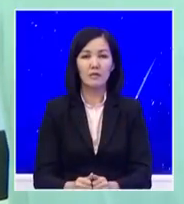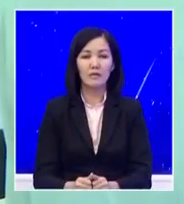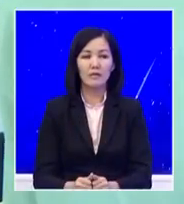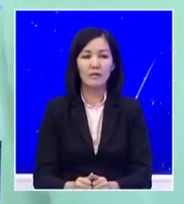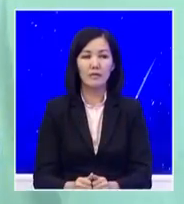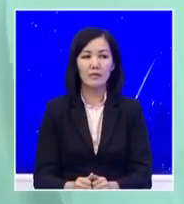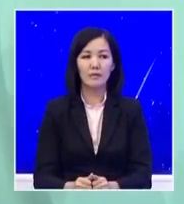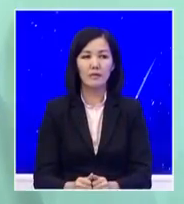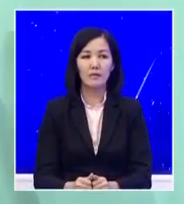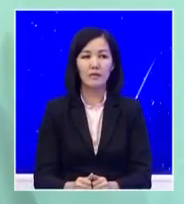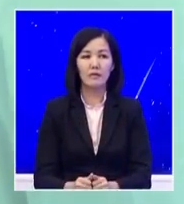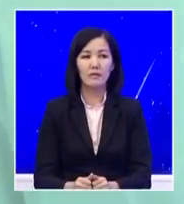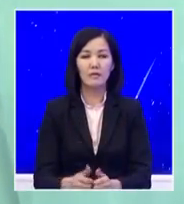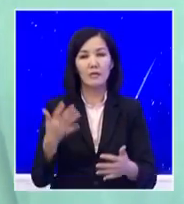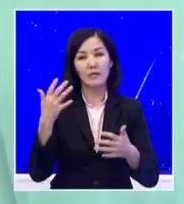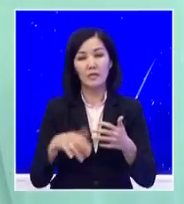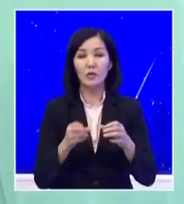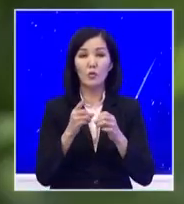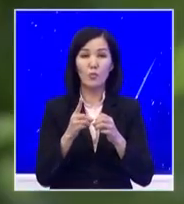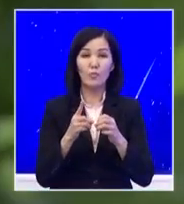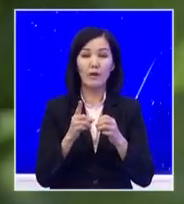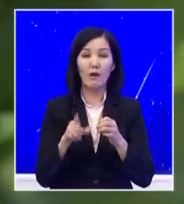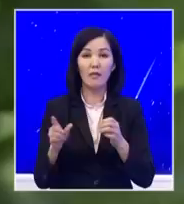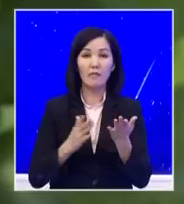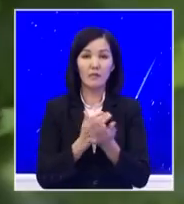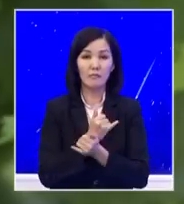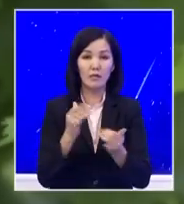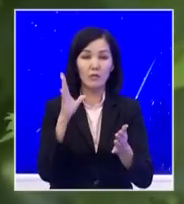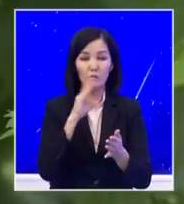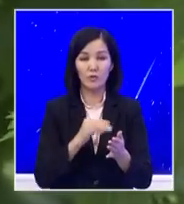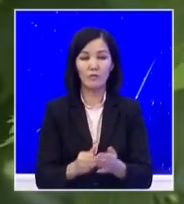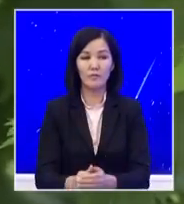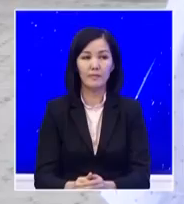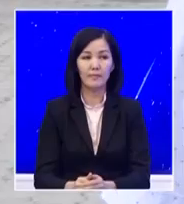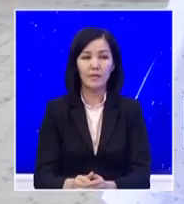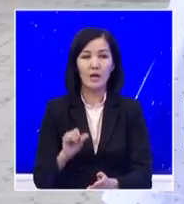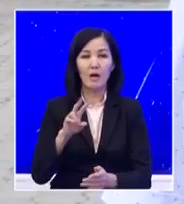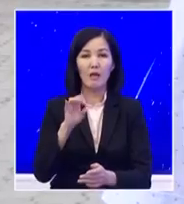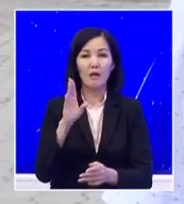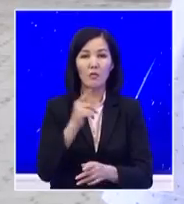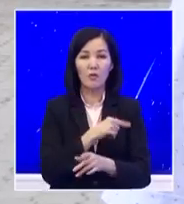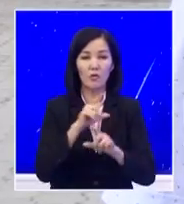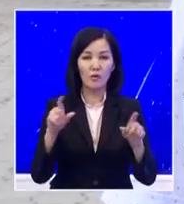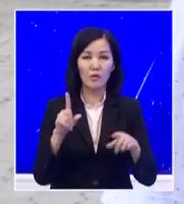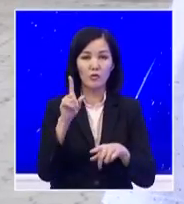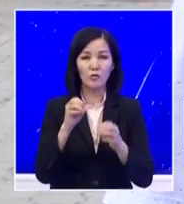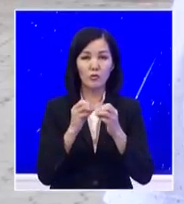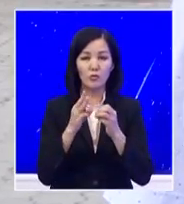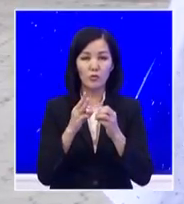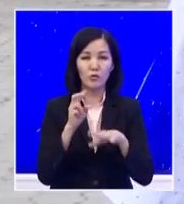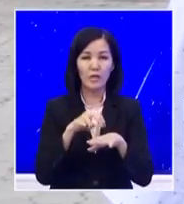шақты оламыз, да? Маше средним 11 адам. Алакөл ауруханасы 113 дәрігер